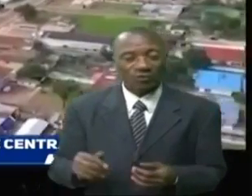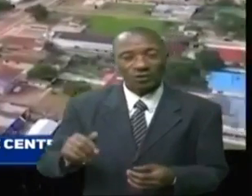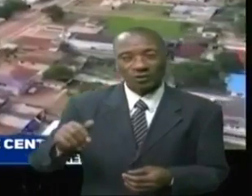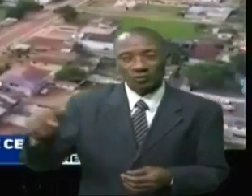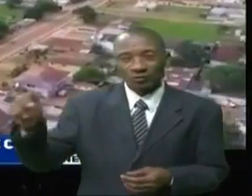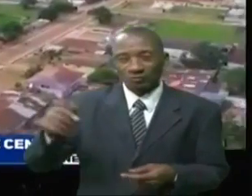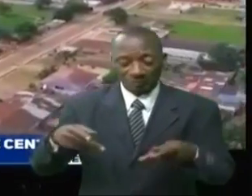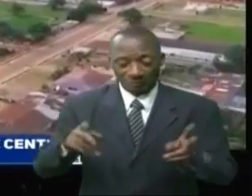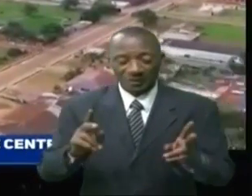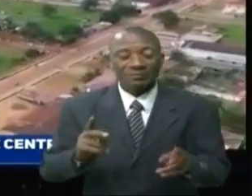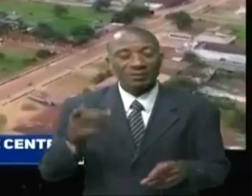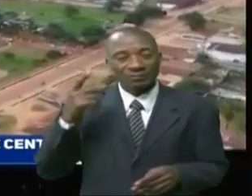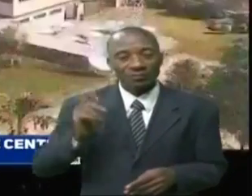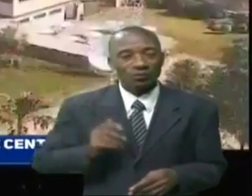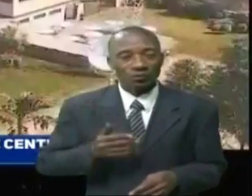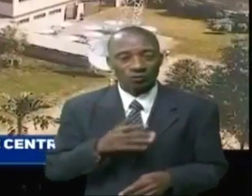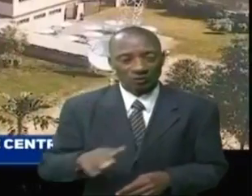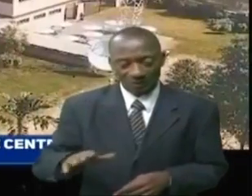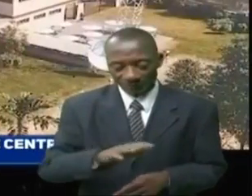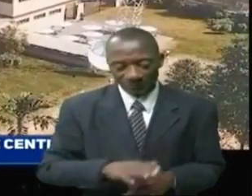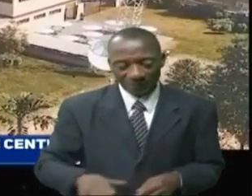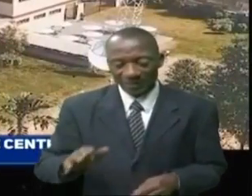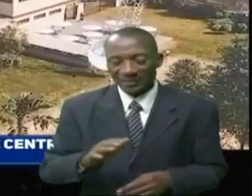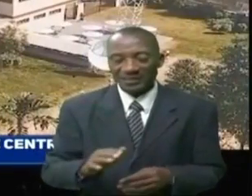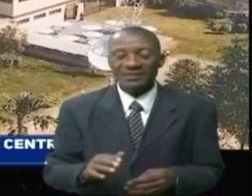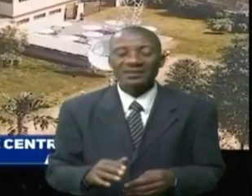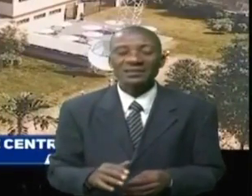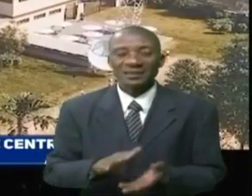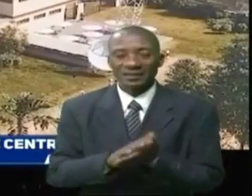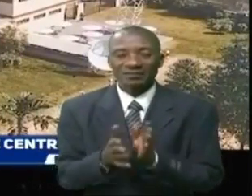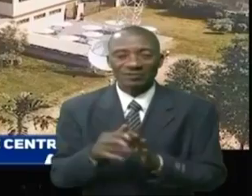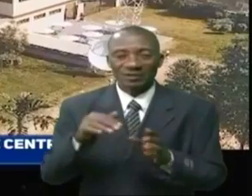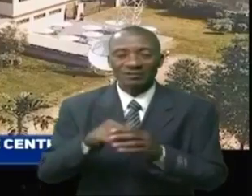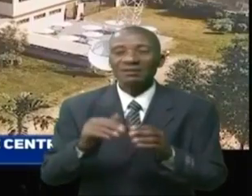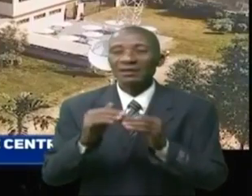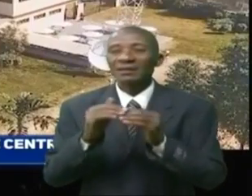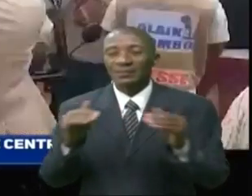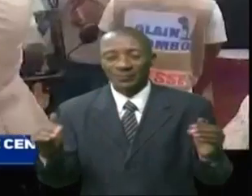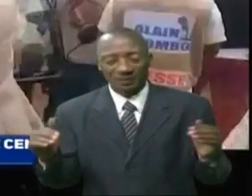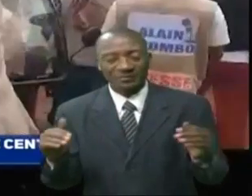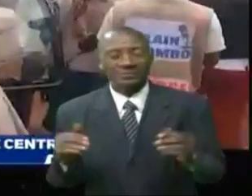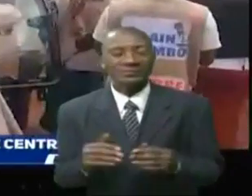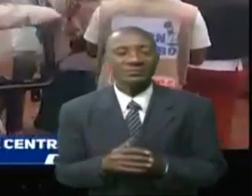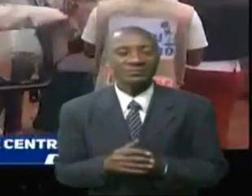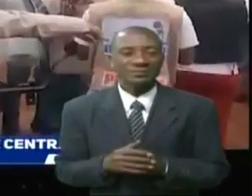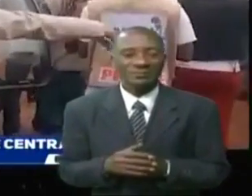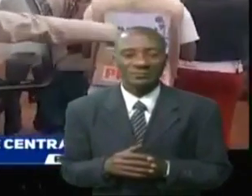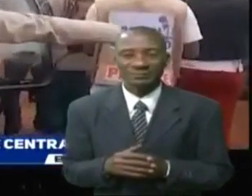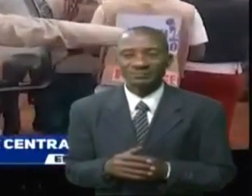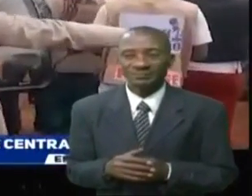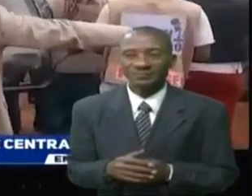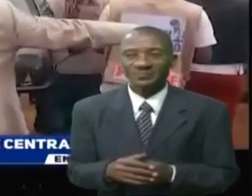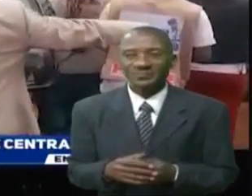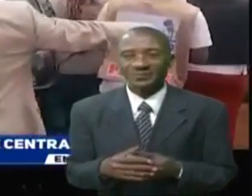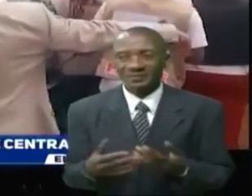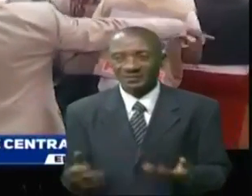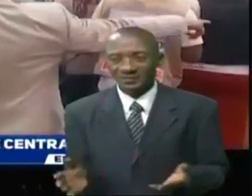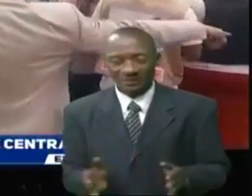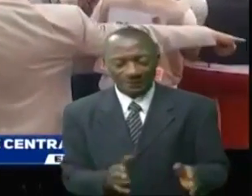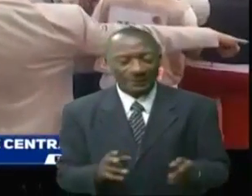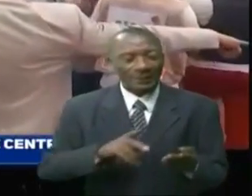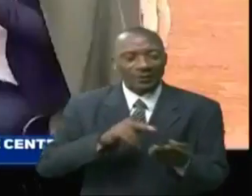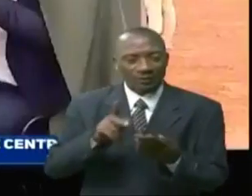notre pays et de l'électrification des différentes entités son cheval de bataille. Notons par ailleurs que ce projet